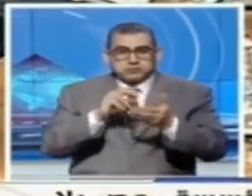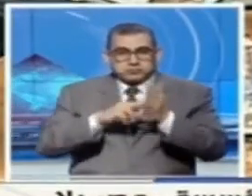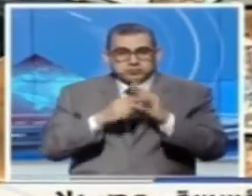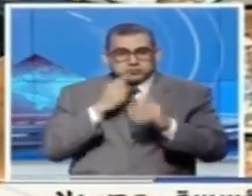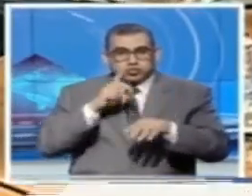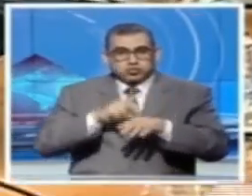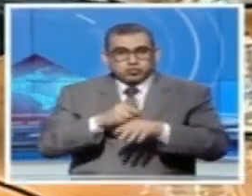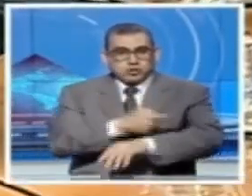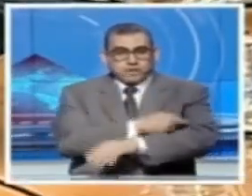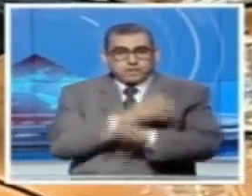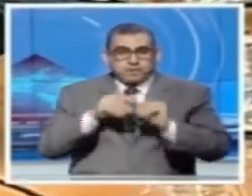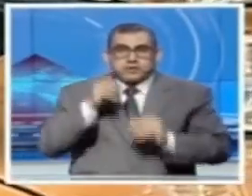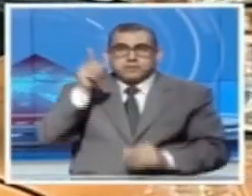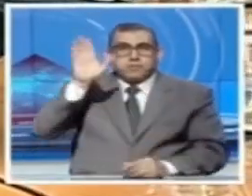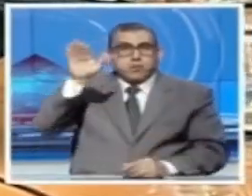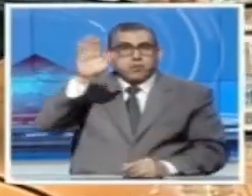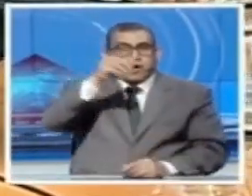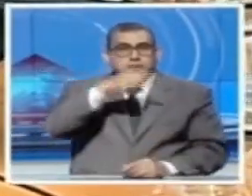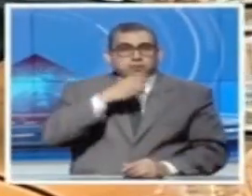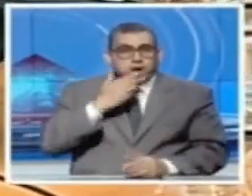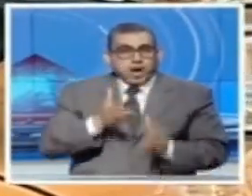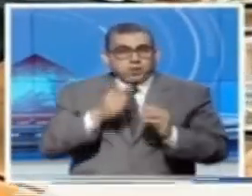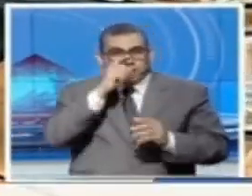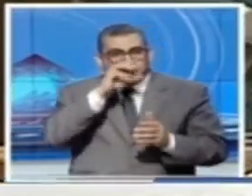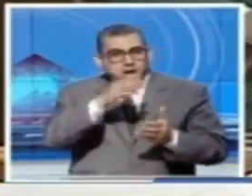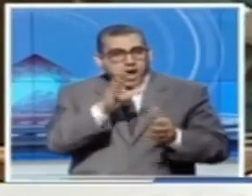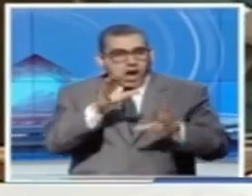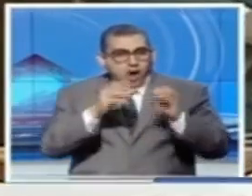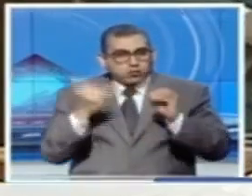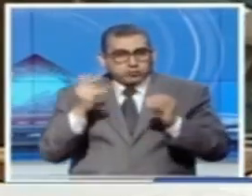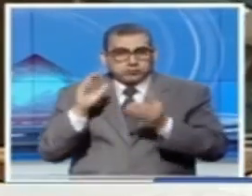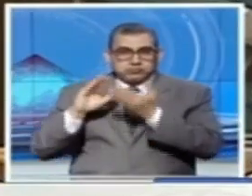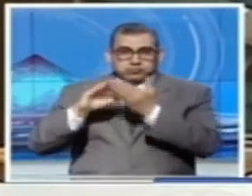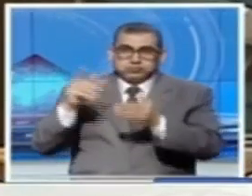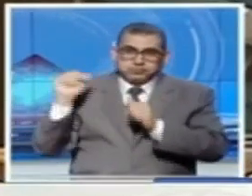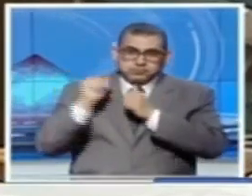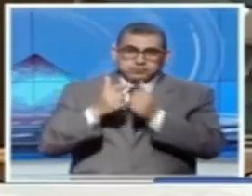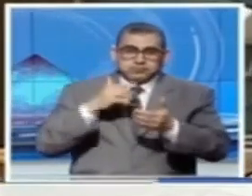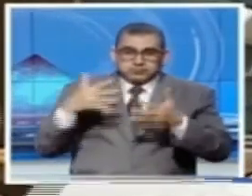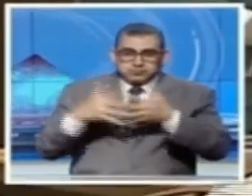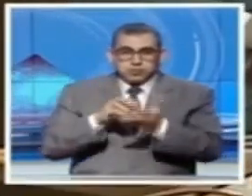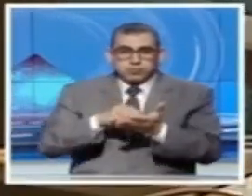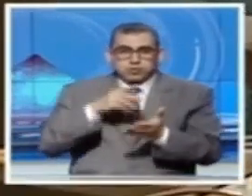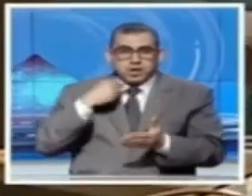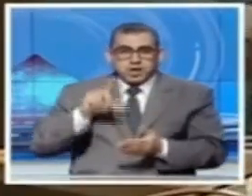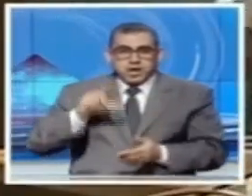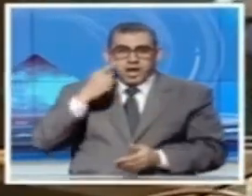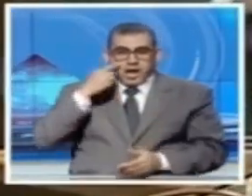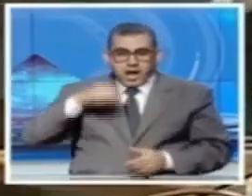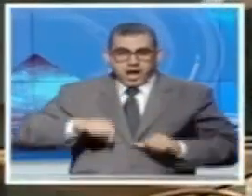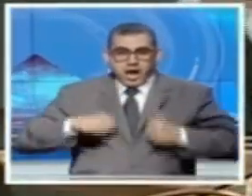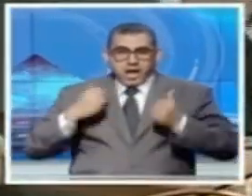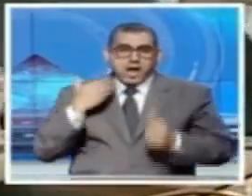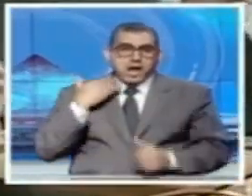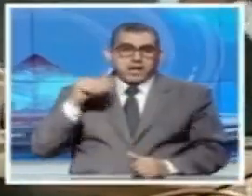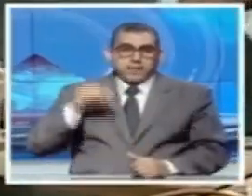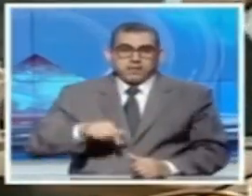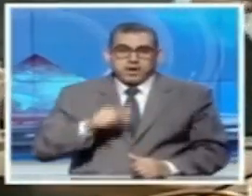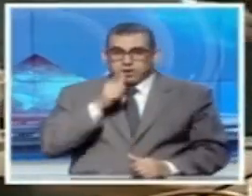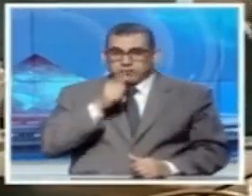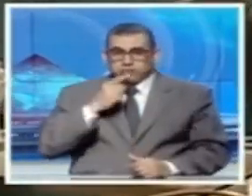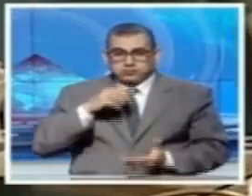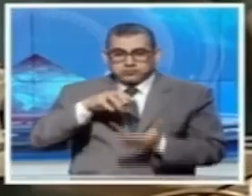أطباء مصر بالخارج بالقرى الأكثر احتياجا، وذلك تنفيذا للمبادرة الرئاسية حياة كريمة ومراكب